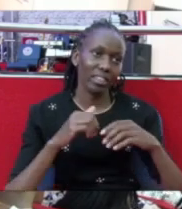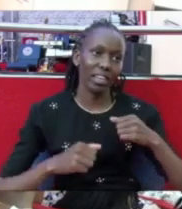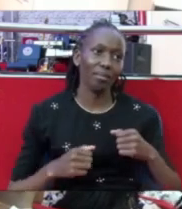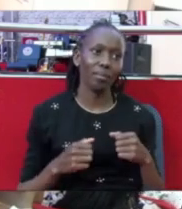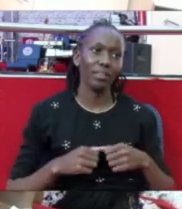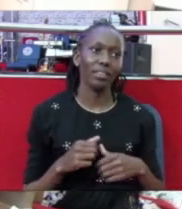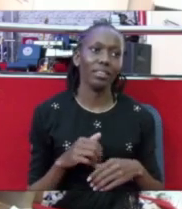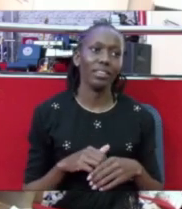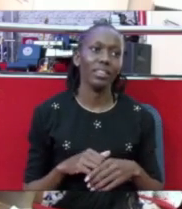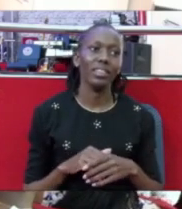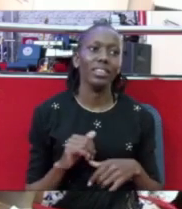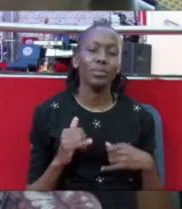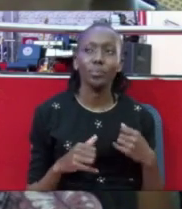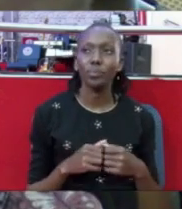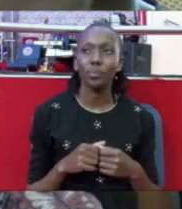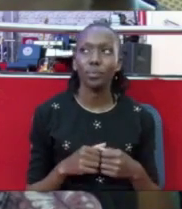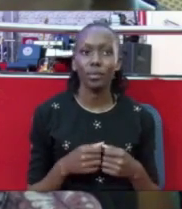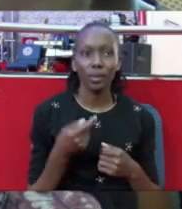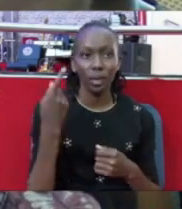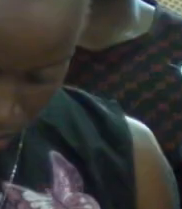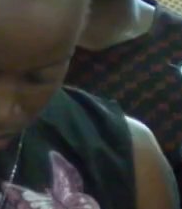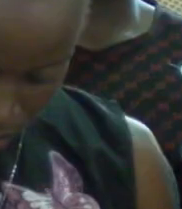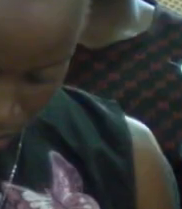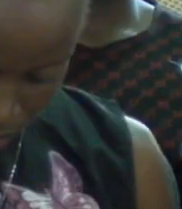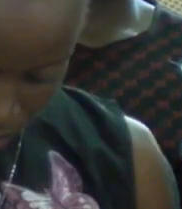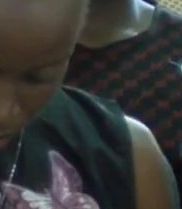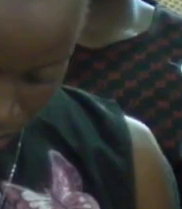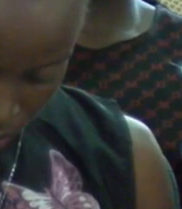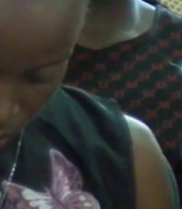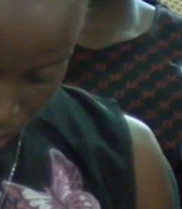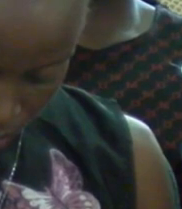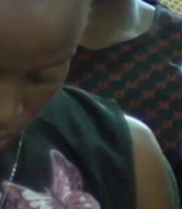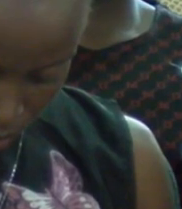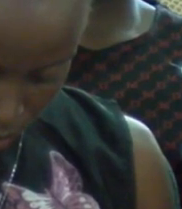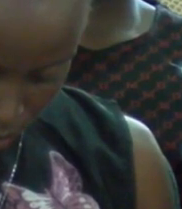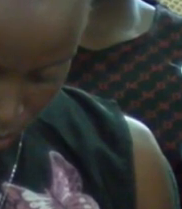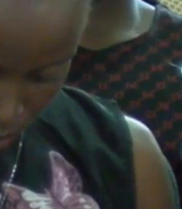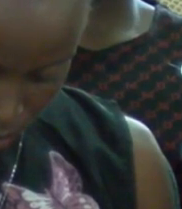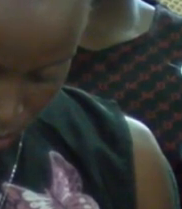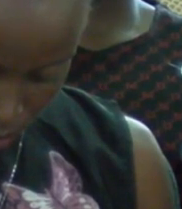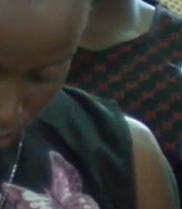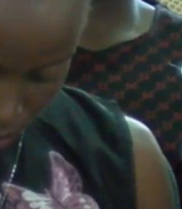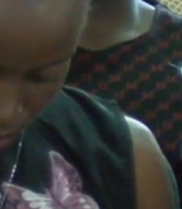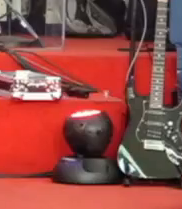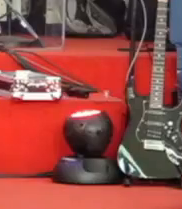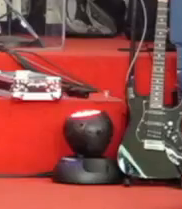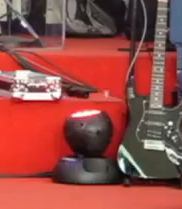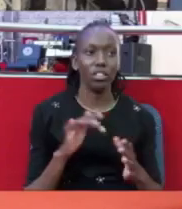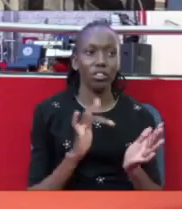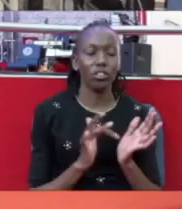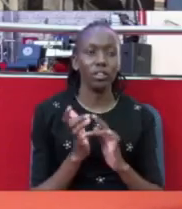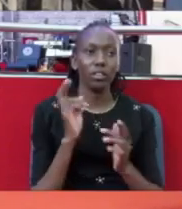yangu yote katika kunawirishwa. Because this is my heritage. Kwa sababu hiki ndicho nimeahidiwa. In Jesus' name.